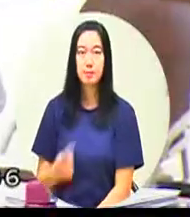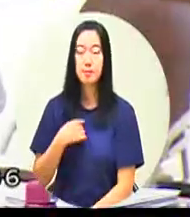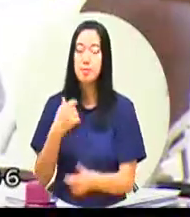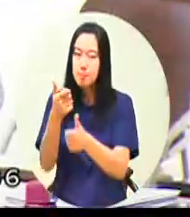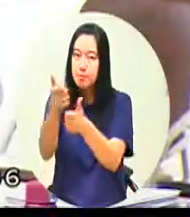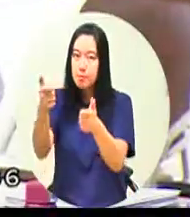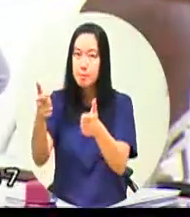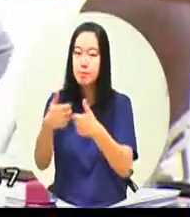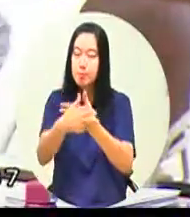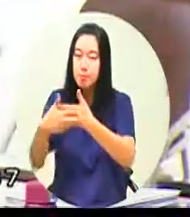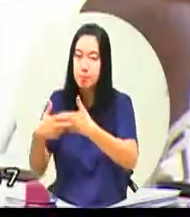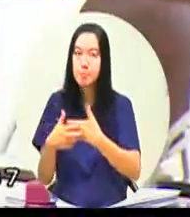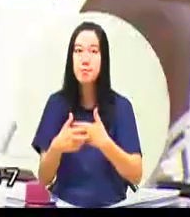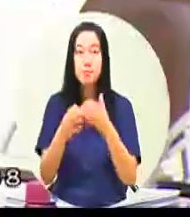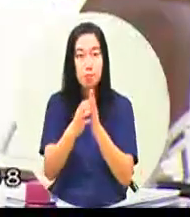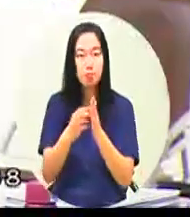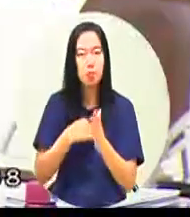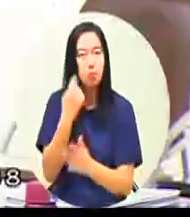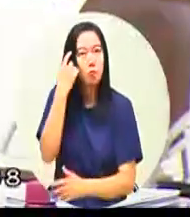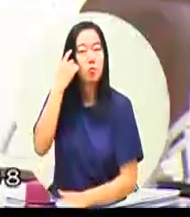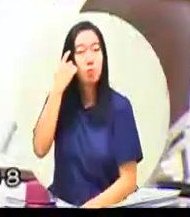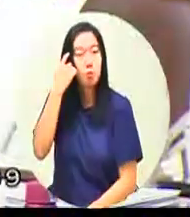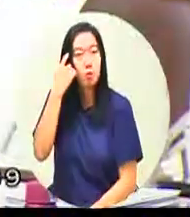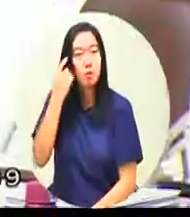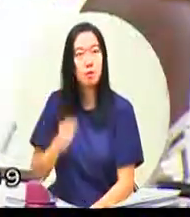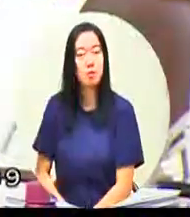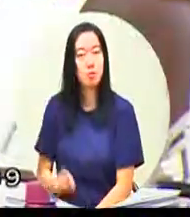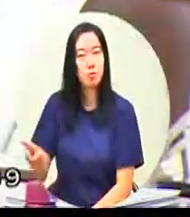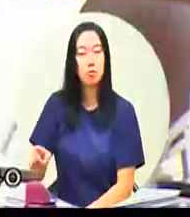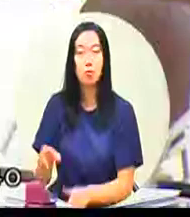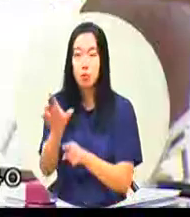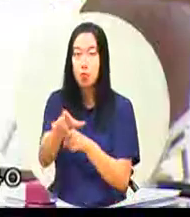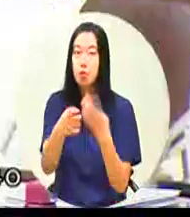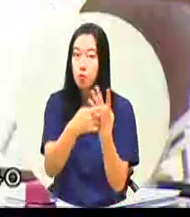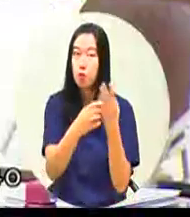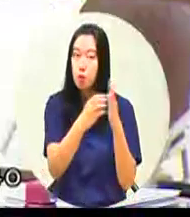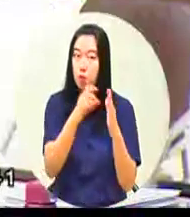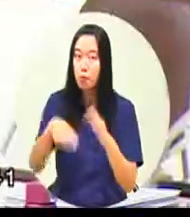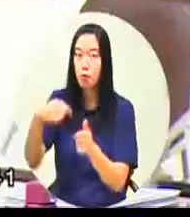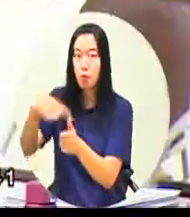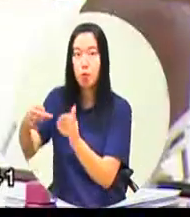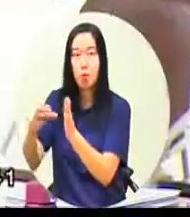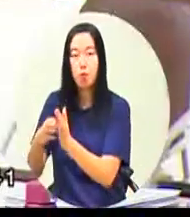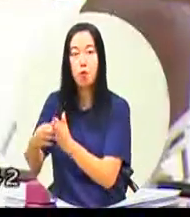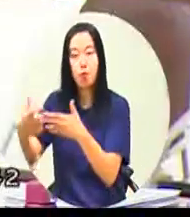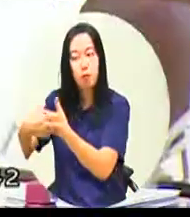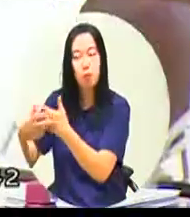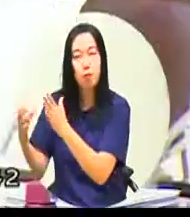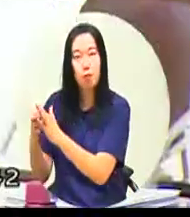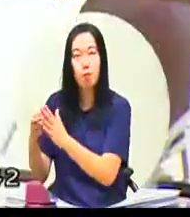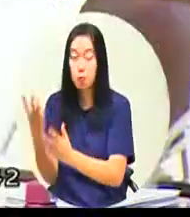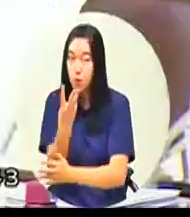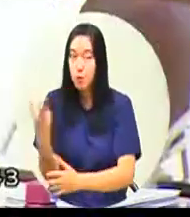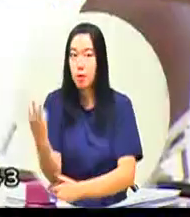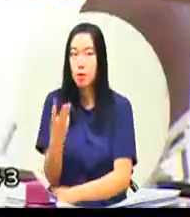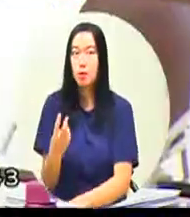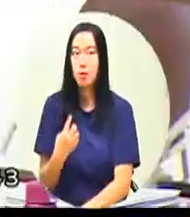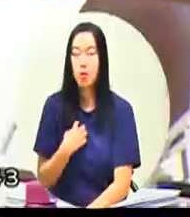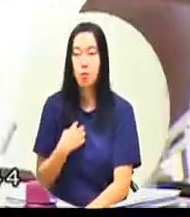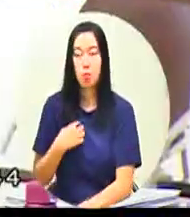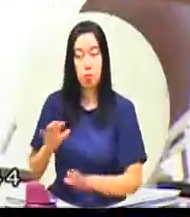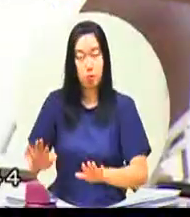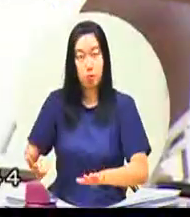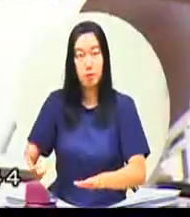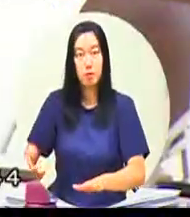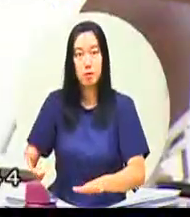哦，我感觉卫生局、农业局、卫生局、教育局哈，我在这里